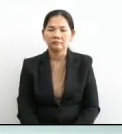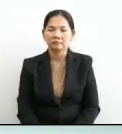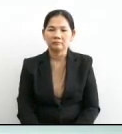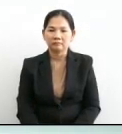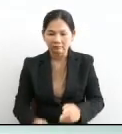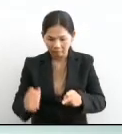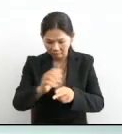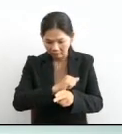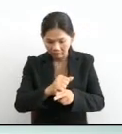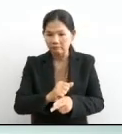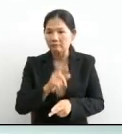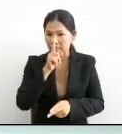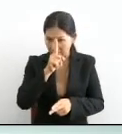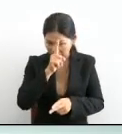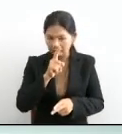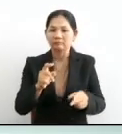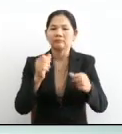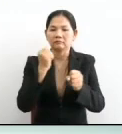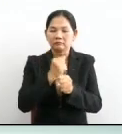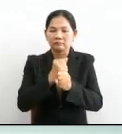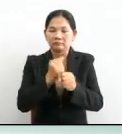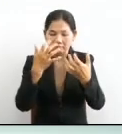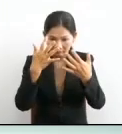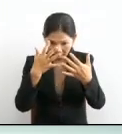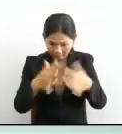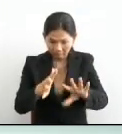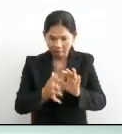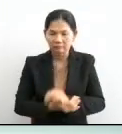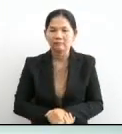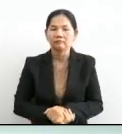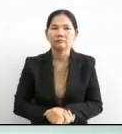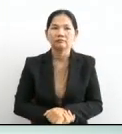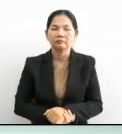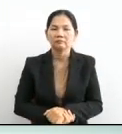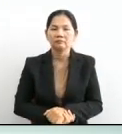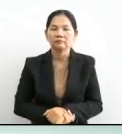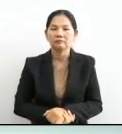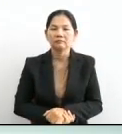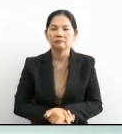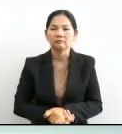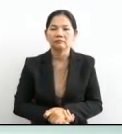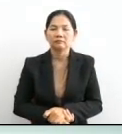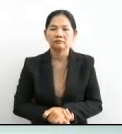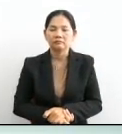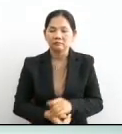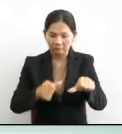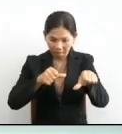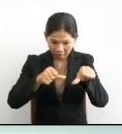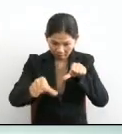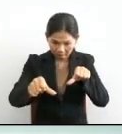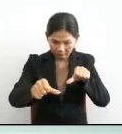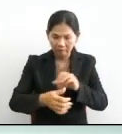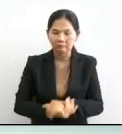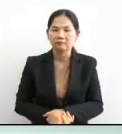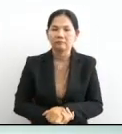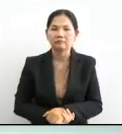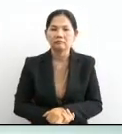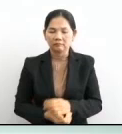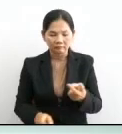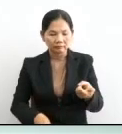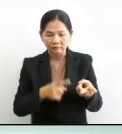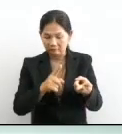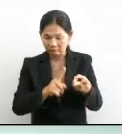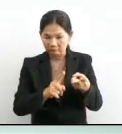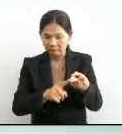lùm hạt tí muối chà con thôi rồi rồi hai chấm dương chà nó cứ lục chấn chà con mình to tới chà lùm hạt tí